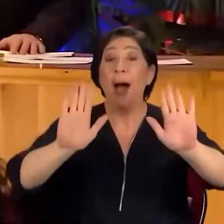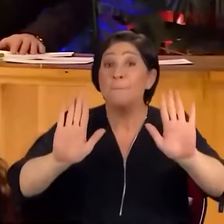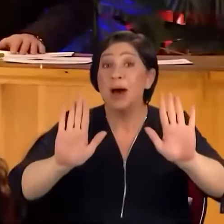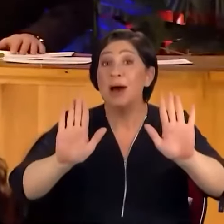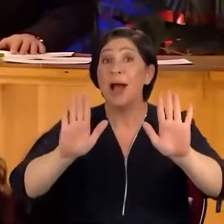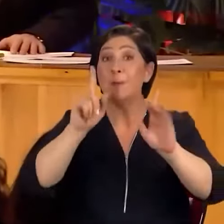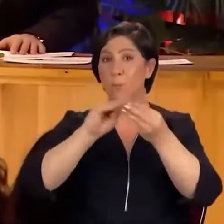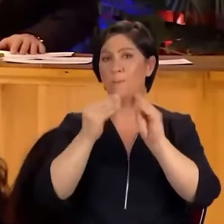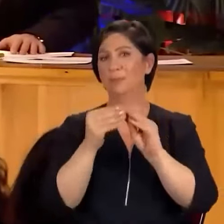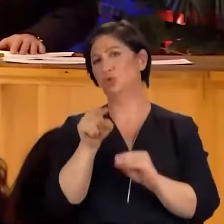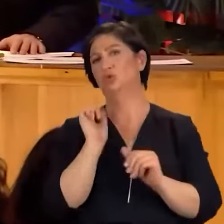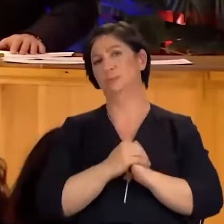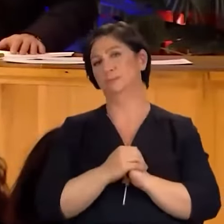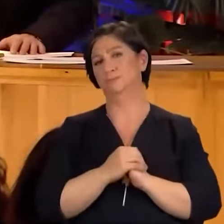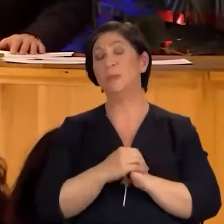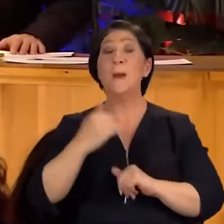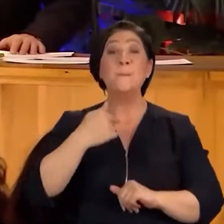Fakat problem şu çocuklar.